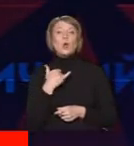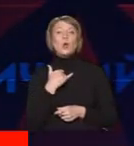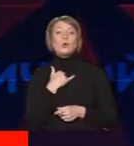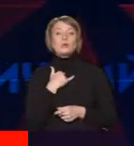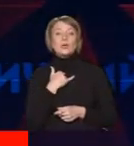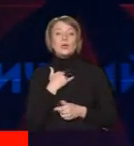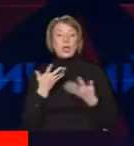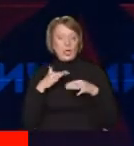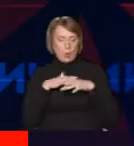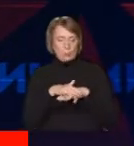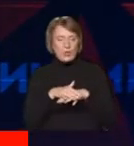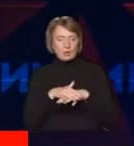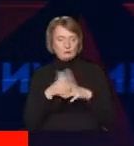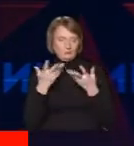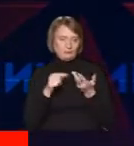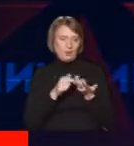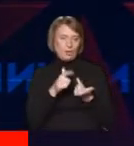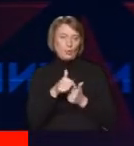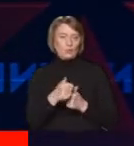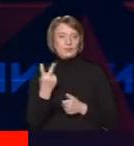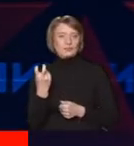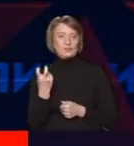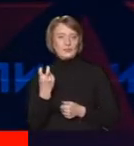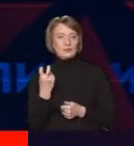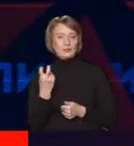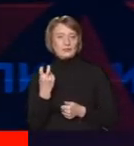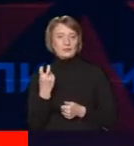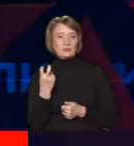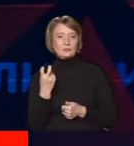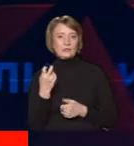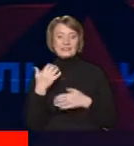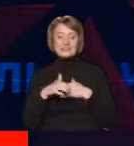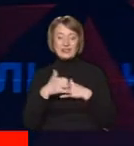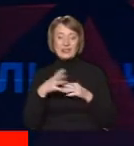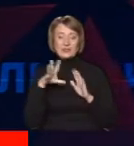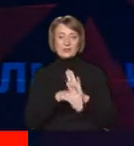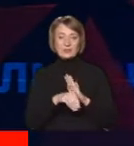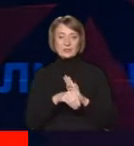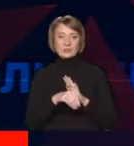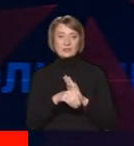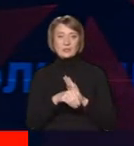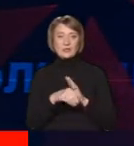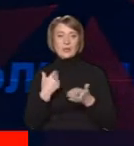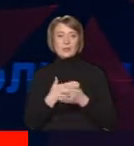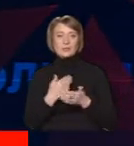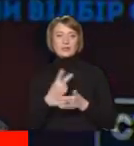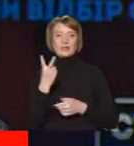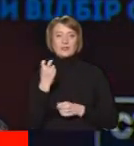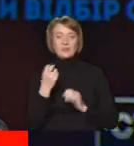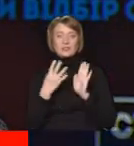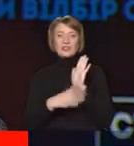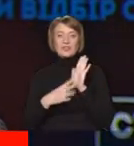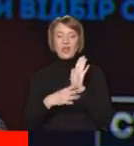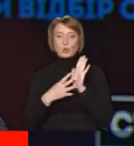дивіться, ми буквально кілька днів тому рахували наш середній внесок, медіану, і наша медіана, середній внесок, це був приблизно 290